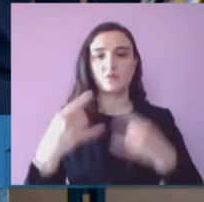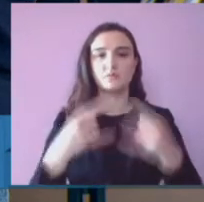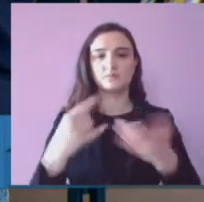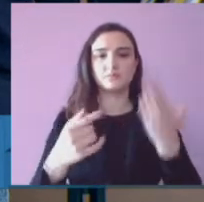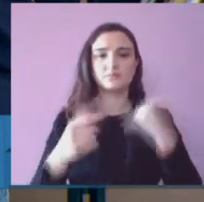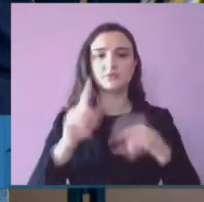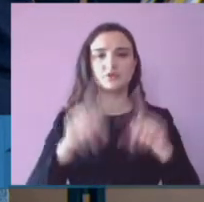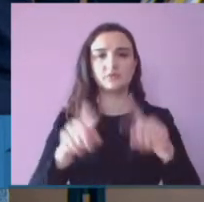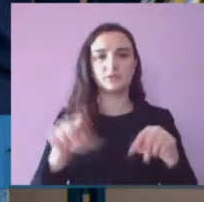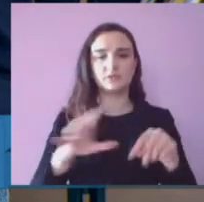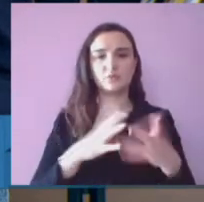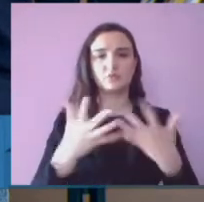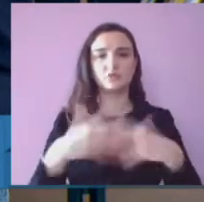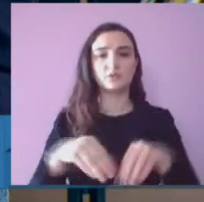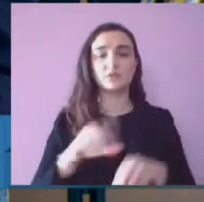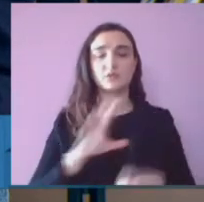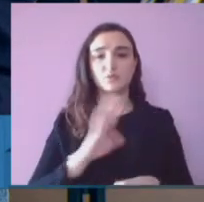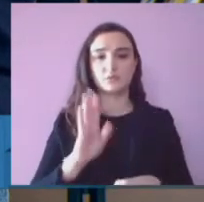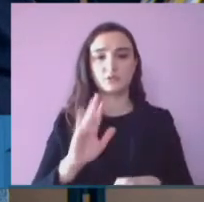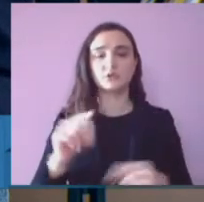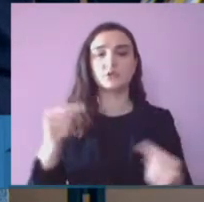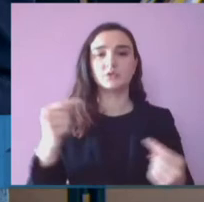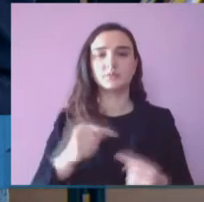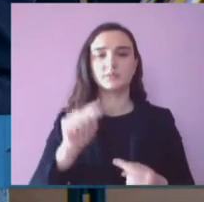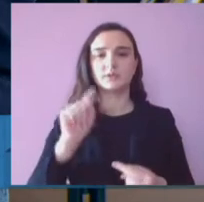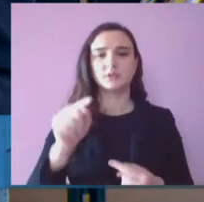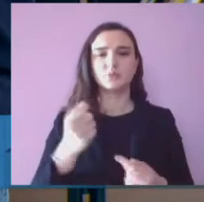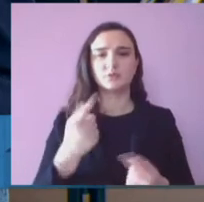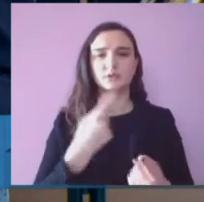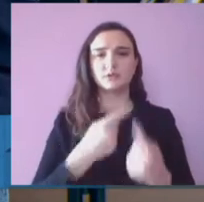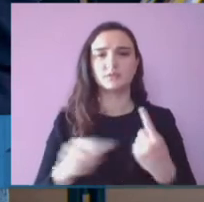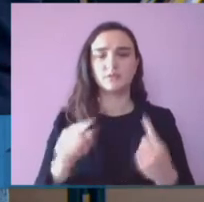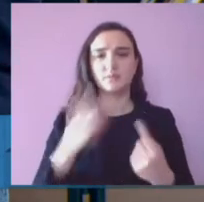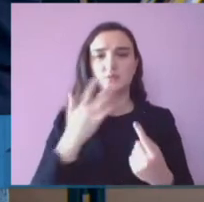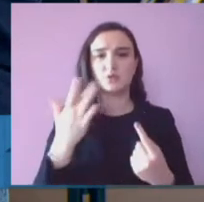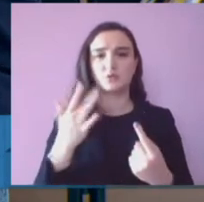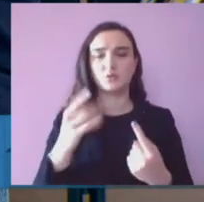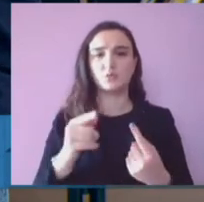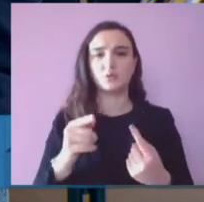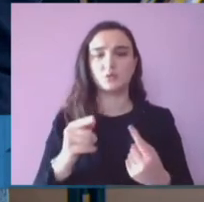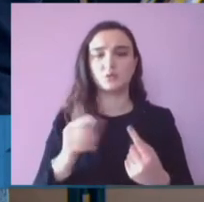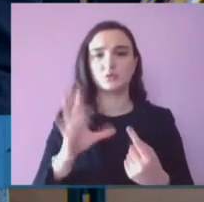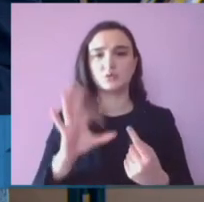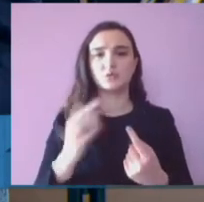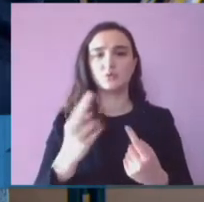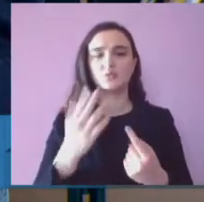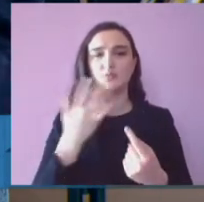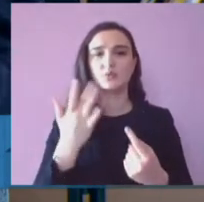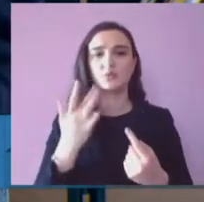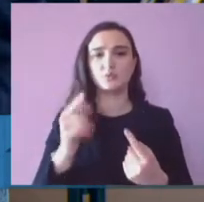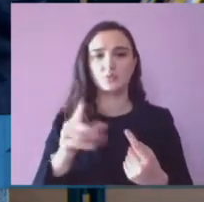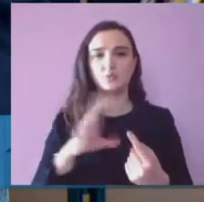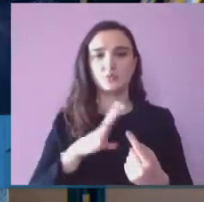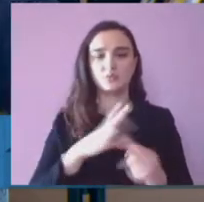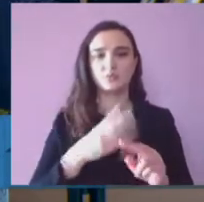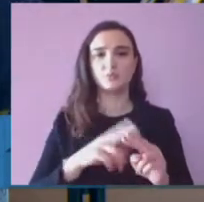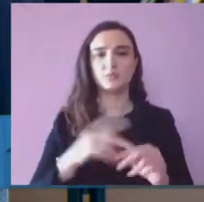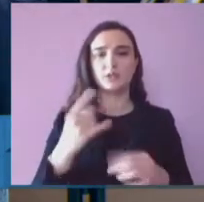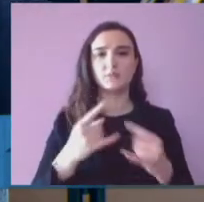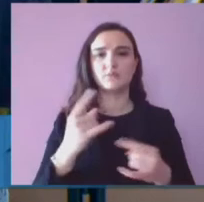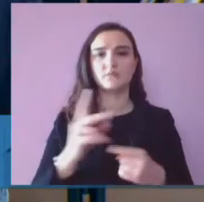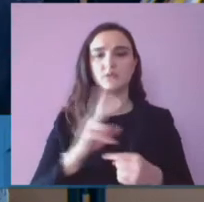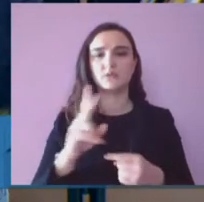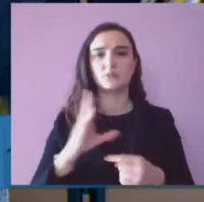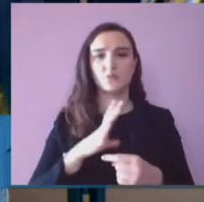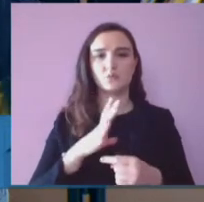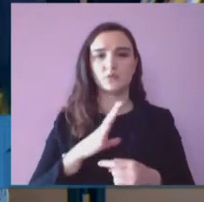ქონდა. შესაბამისად, იქ ცოტა სხვა პოლიტიკური, სოციალ-პოლიტიკური დატვირთვაც ქონდა, იმიტომ რომ ტელევიზორი ვისაც ქონდა იყო